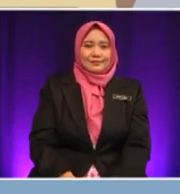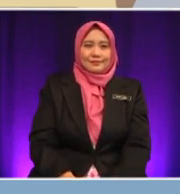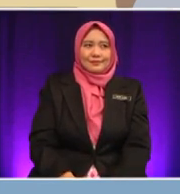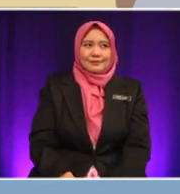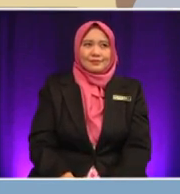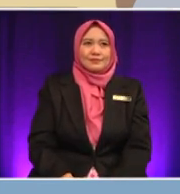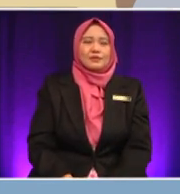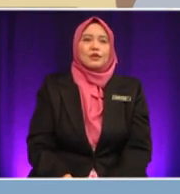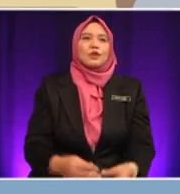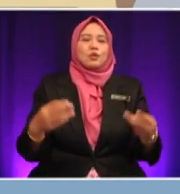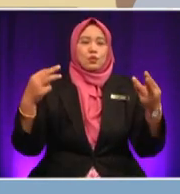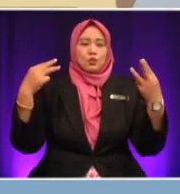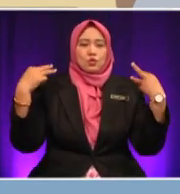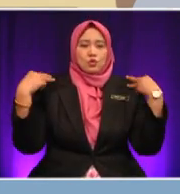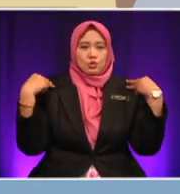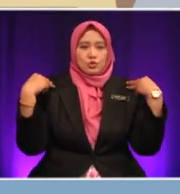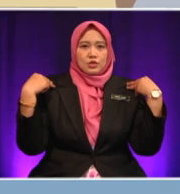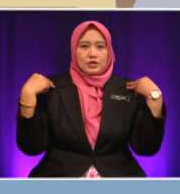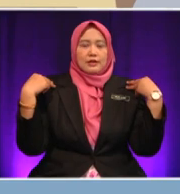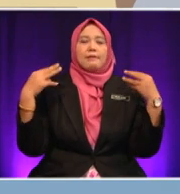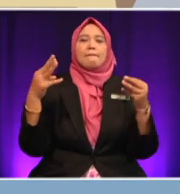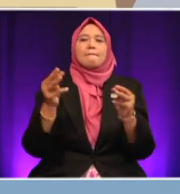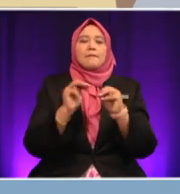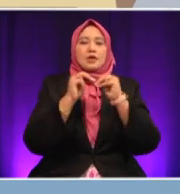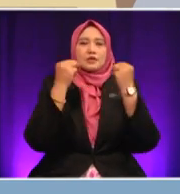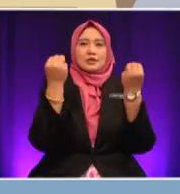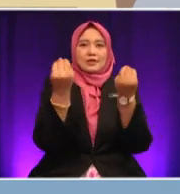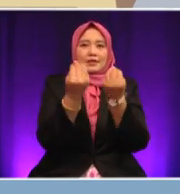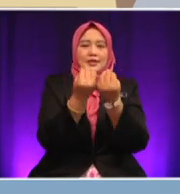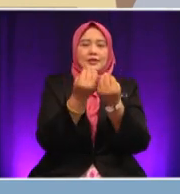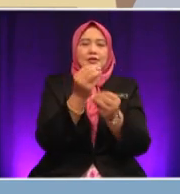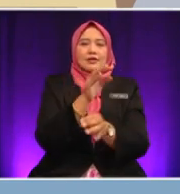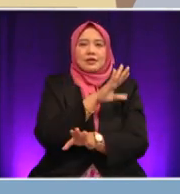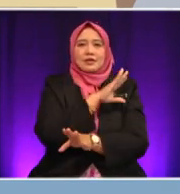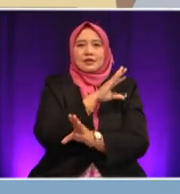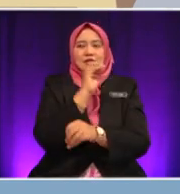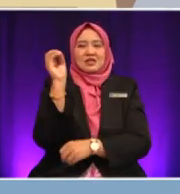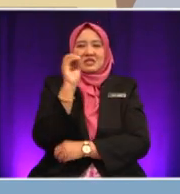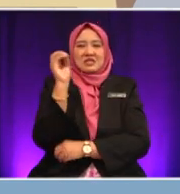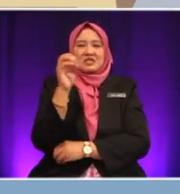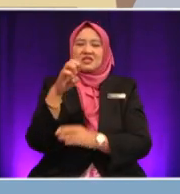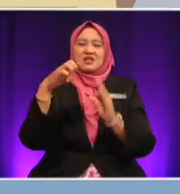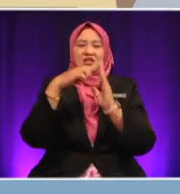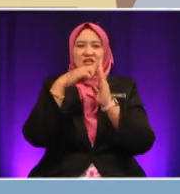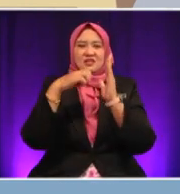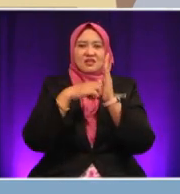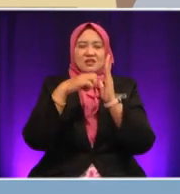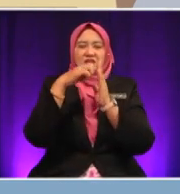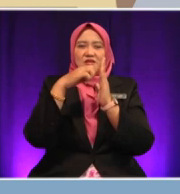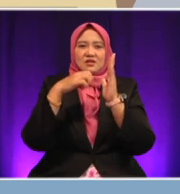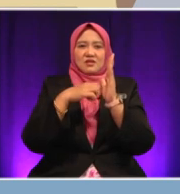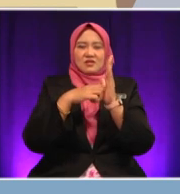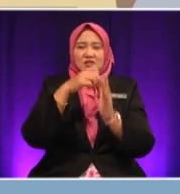mewujudkan masyarakat yang tidak beretika berani menganggap mencuri hak cipta adalah